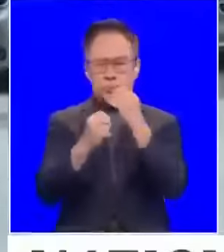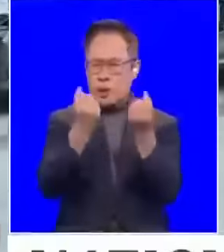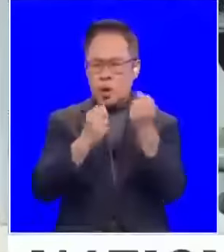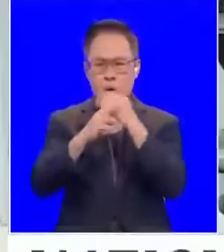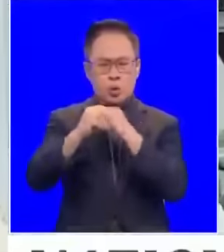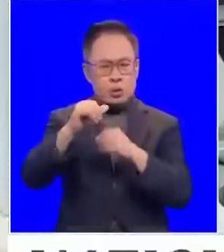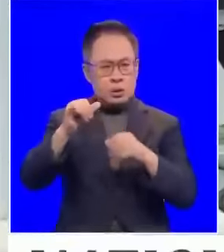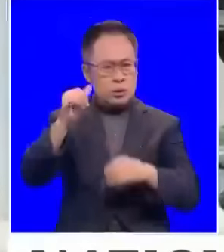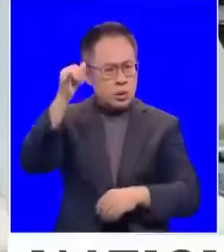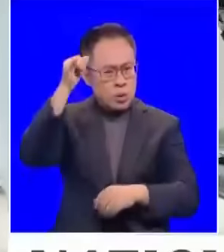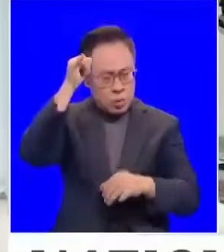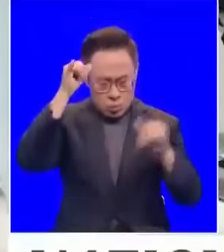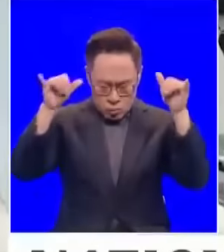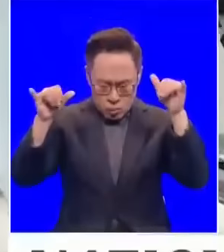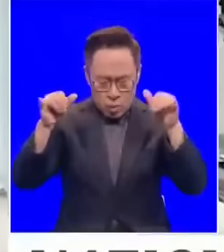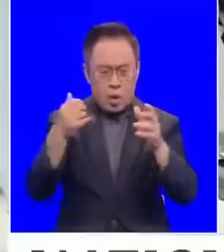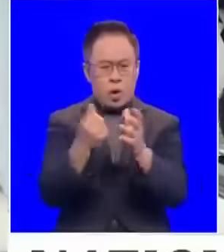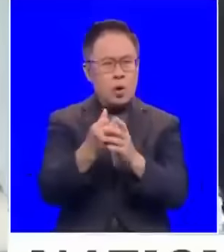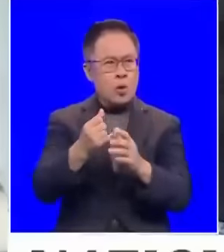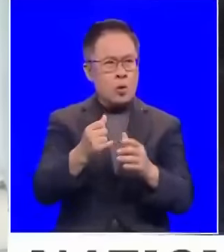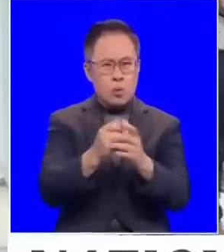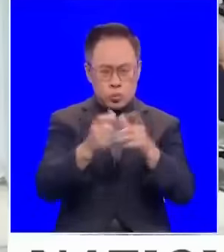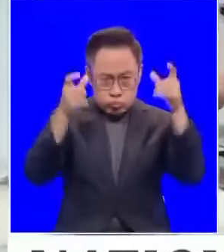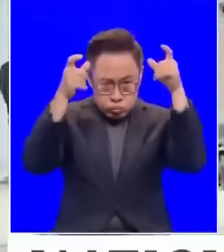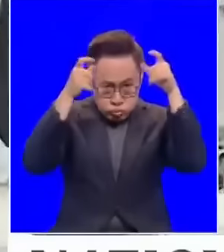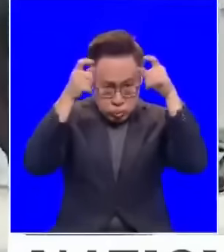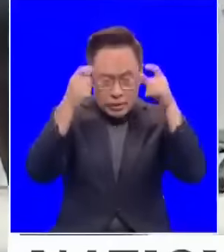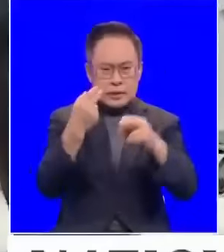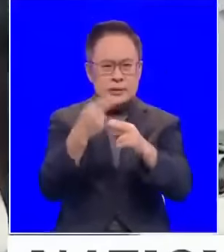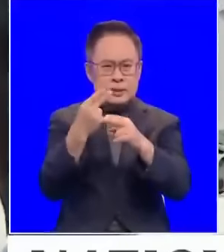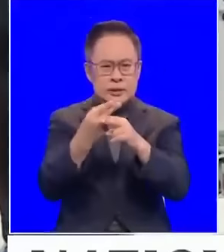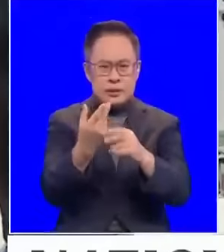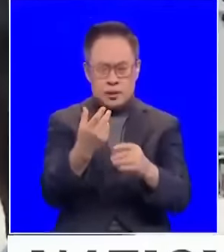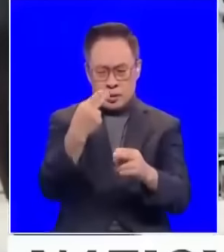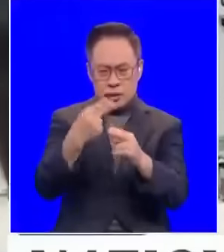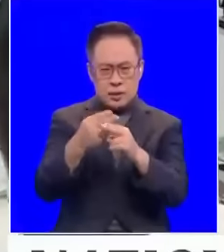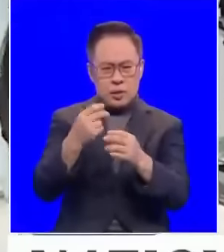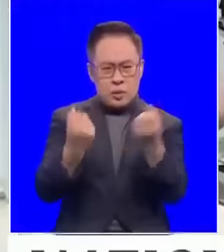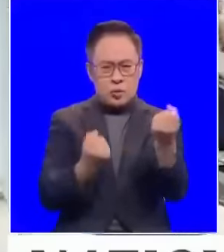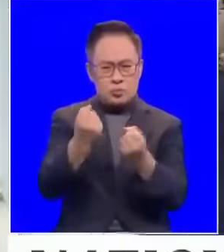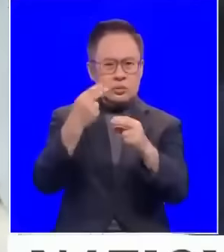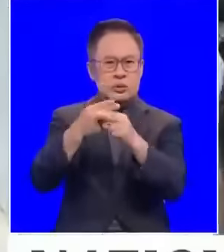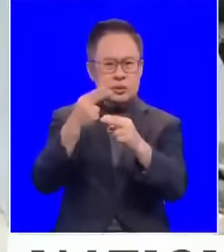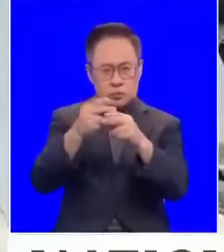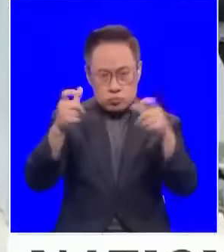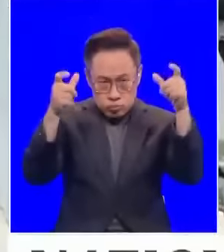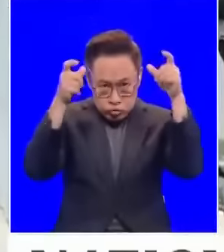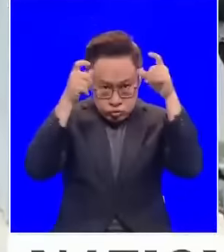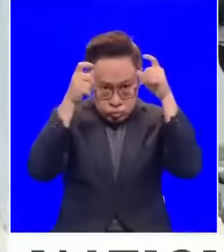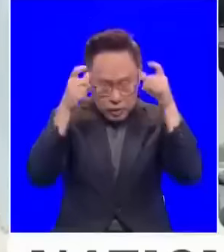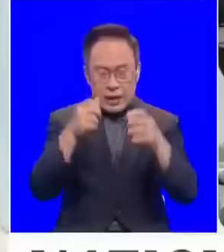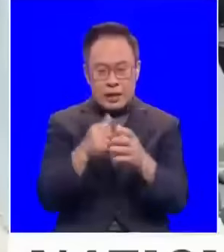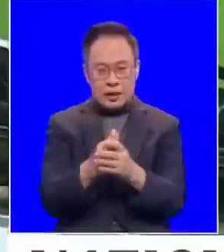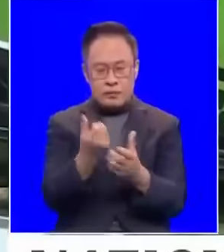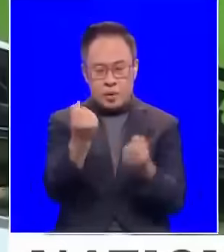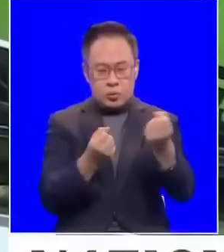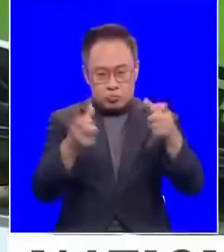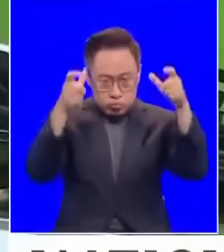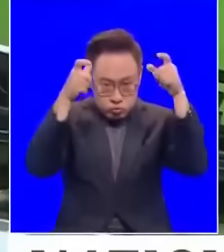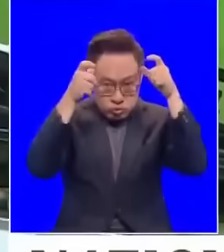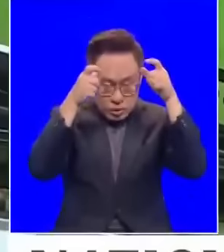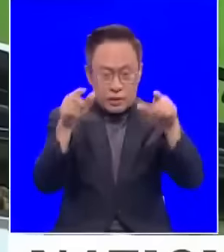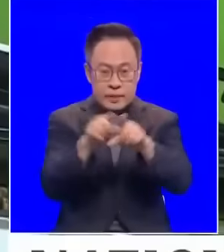ค่า22ล้านบาทค่ะนะคะก็อันนี้ขออภัยนะคะเป็นรถของบอสพอนะคะเป็นรถของบอสพอไม่ใช่คุณกัน